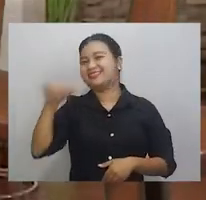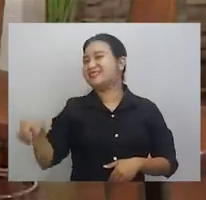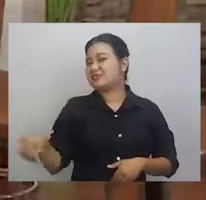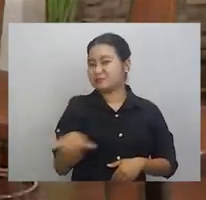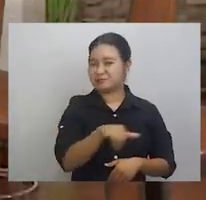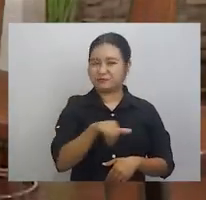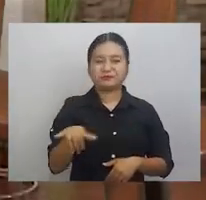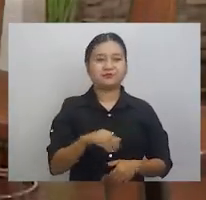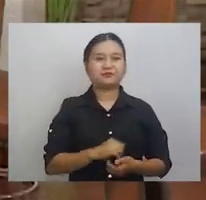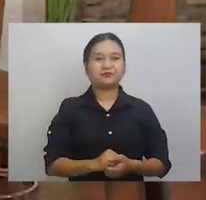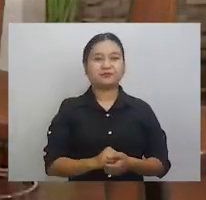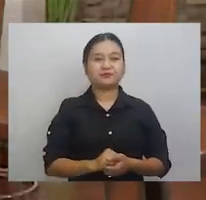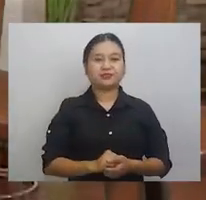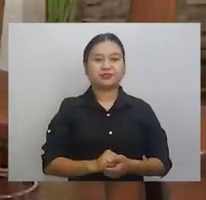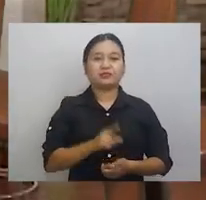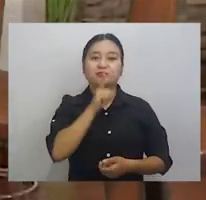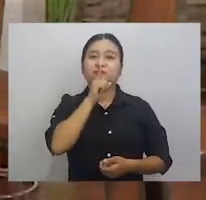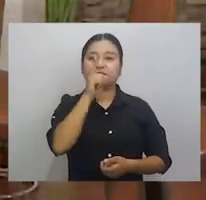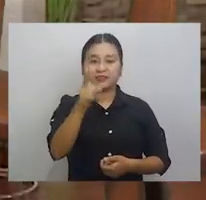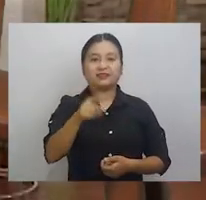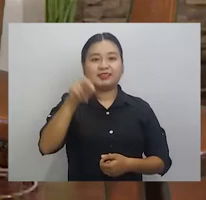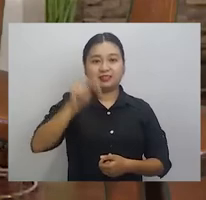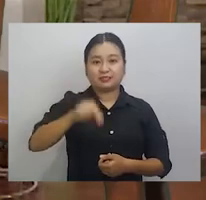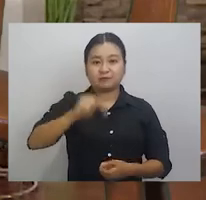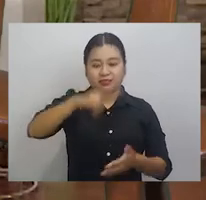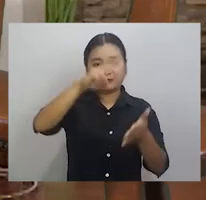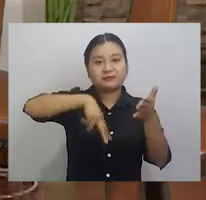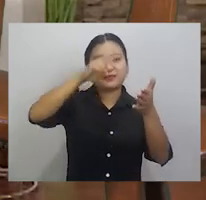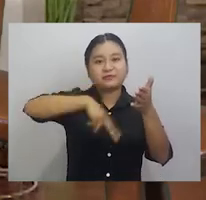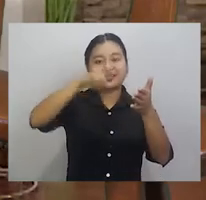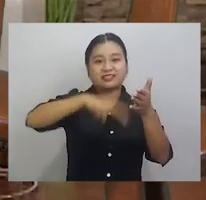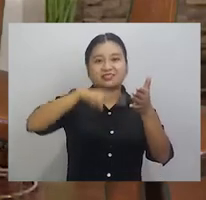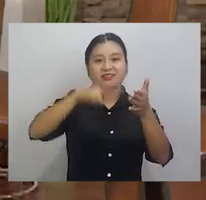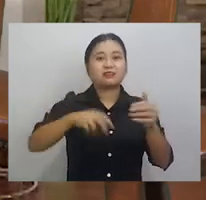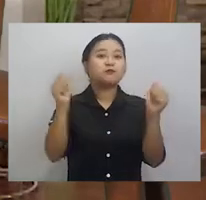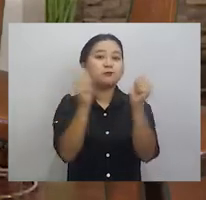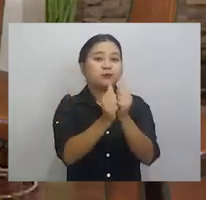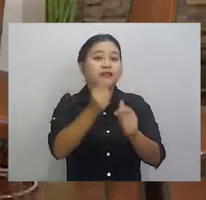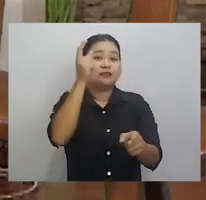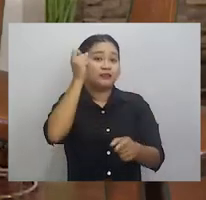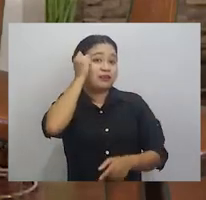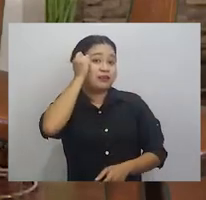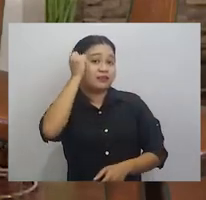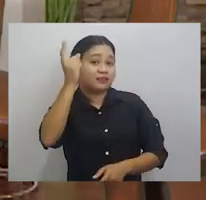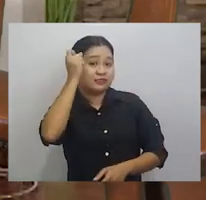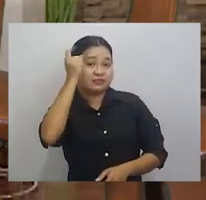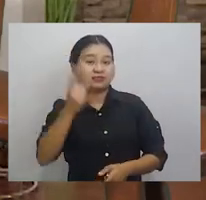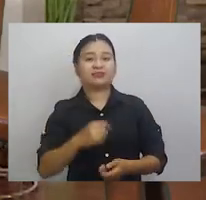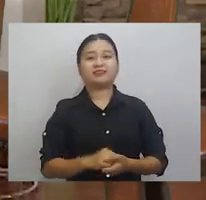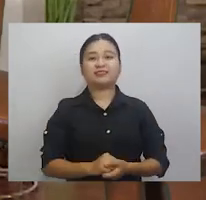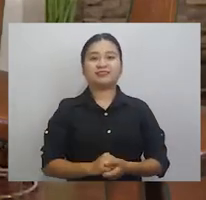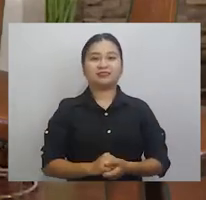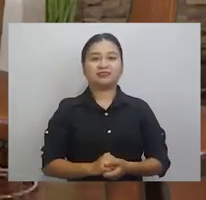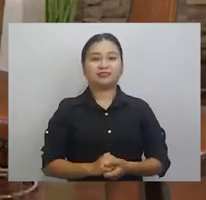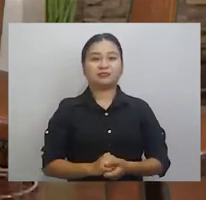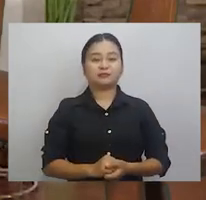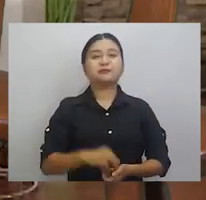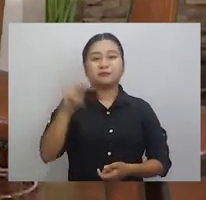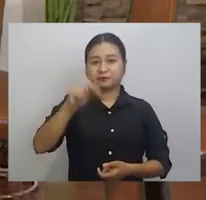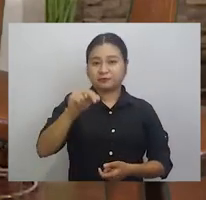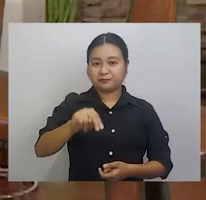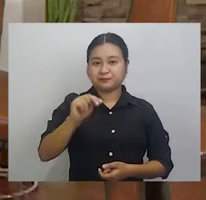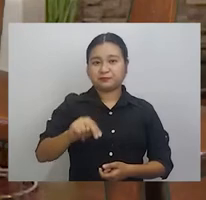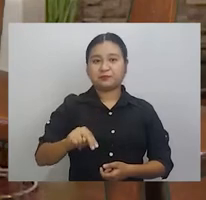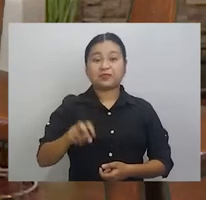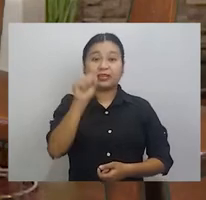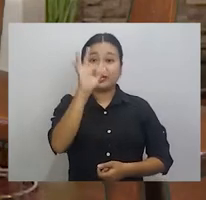kids. Yes, tunay ngang dapat nagbabasa tayo ng mga nang may pag-uunawa. Di ba, Ma'am Shirley? Tama.